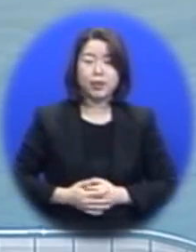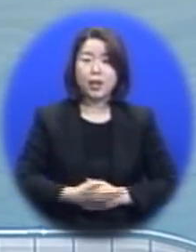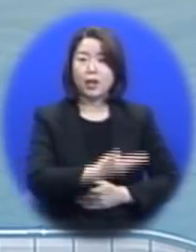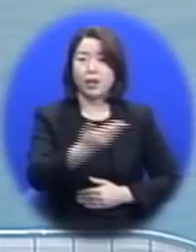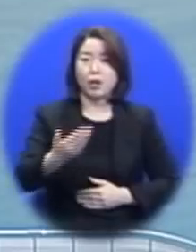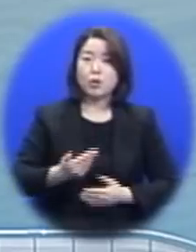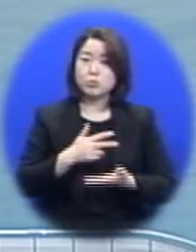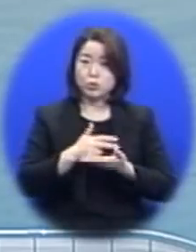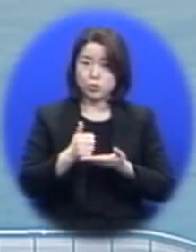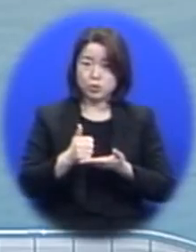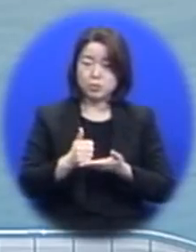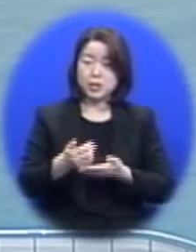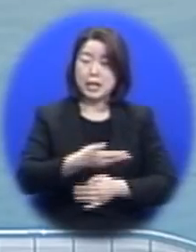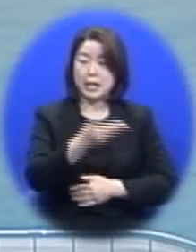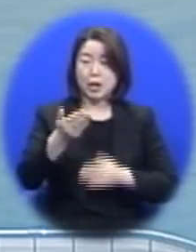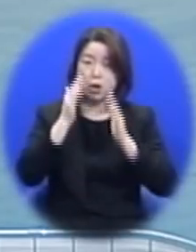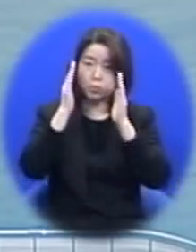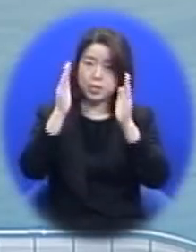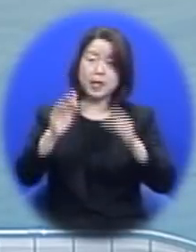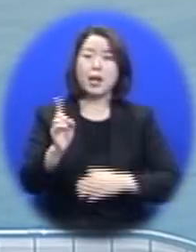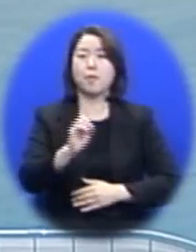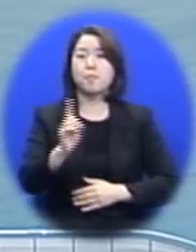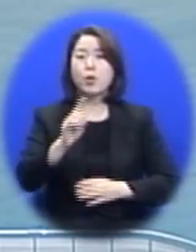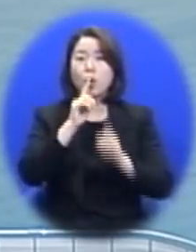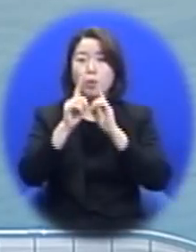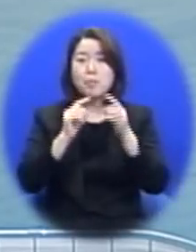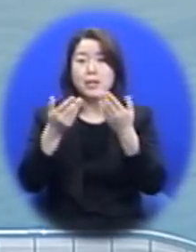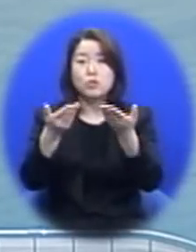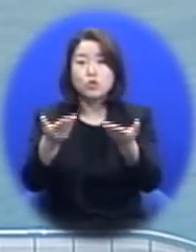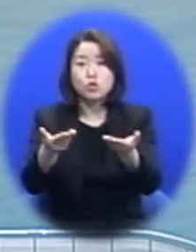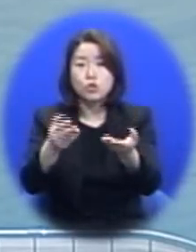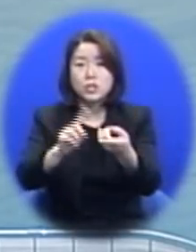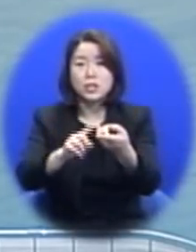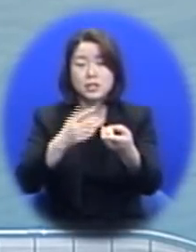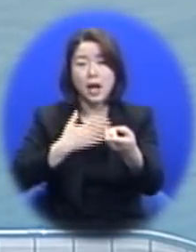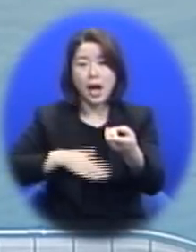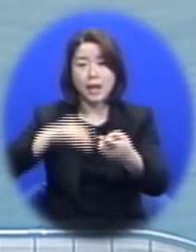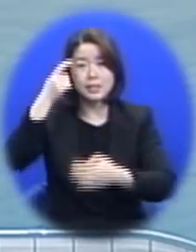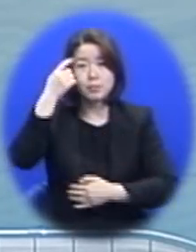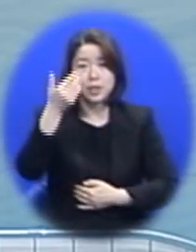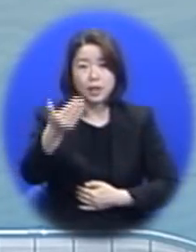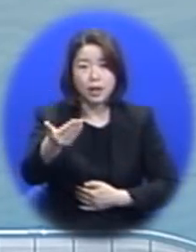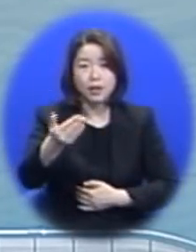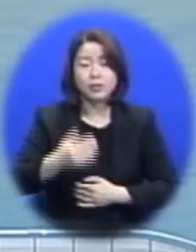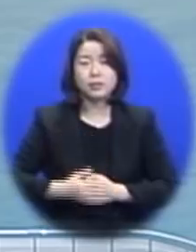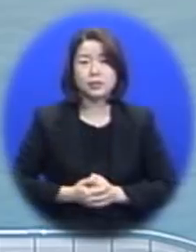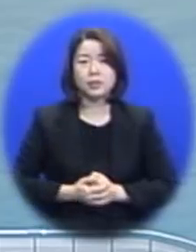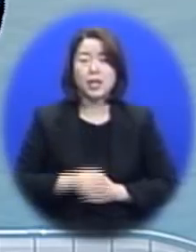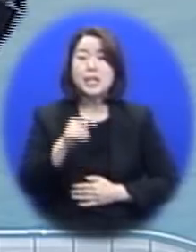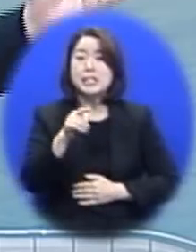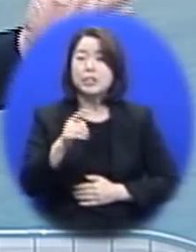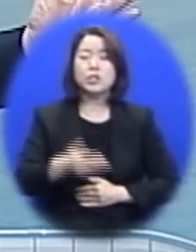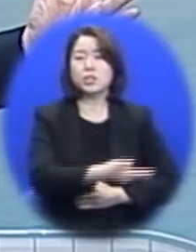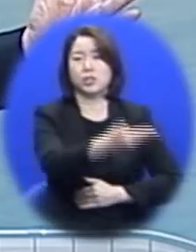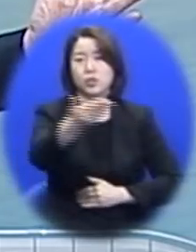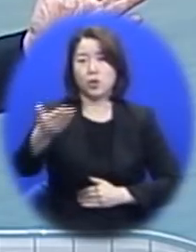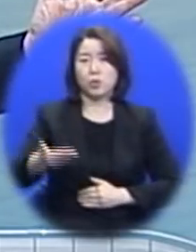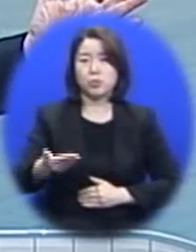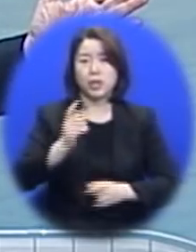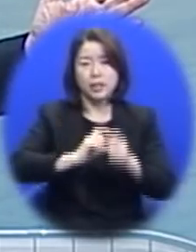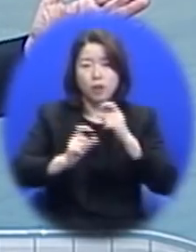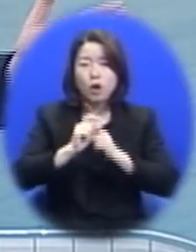여러분은 주님이 여러분을 향하여 뭐라고 말씀하시는지 아십니까? 그것이 여러분에게 더